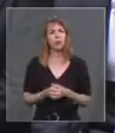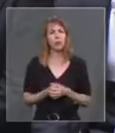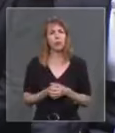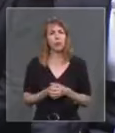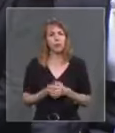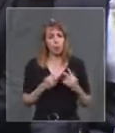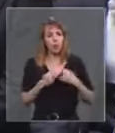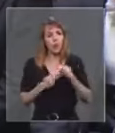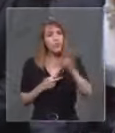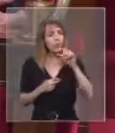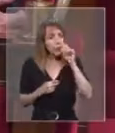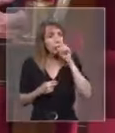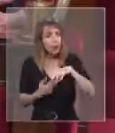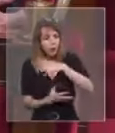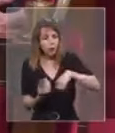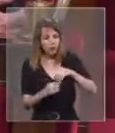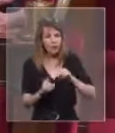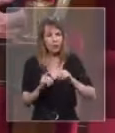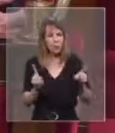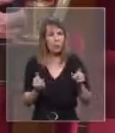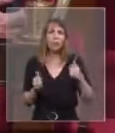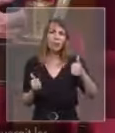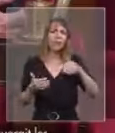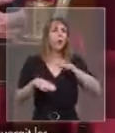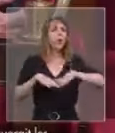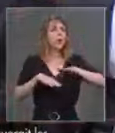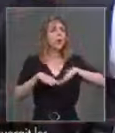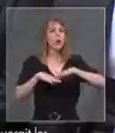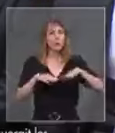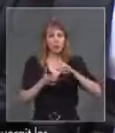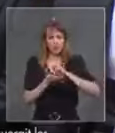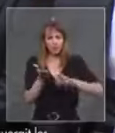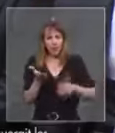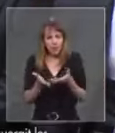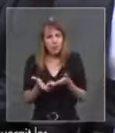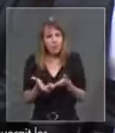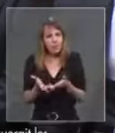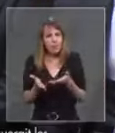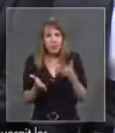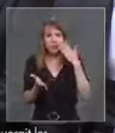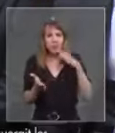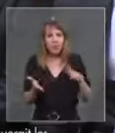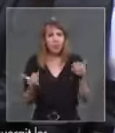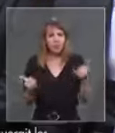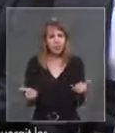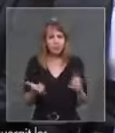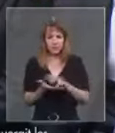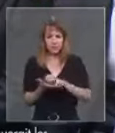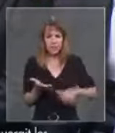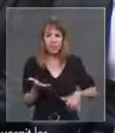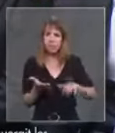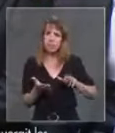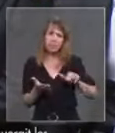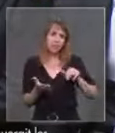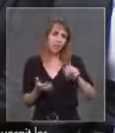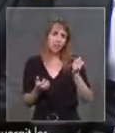Français en portant avec la plus grande démagogie un texte dont chacun sait ici pertinemment qu'il serait censuré par